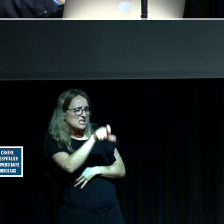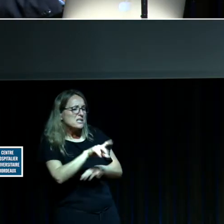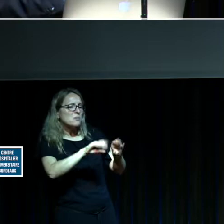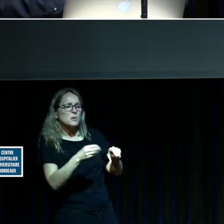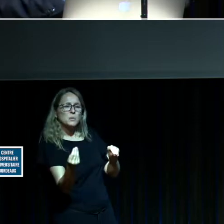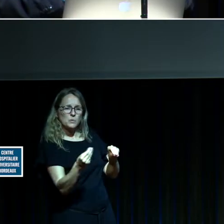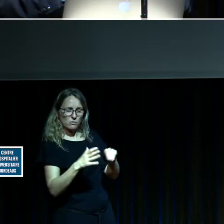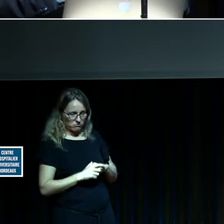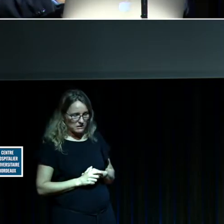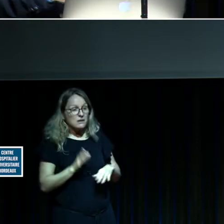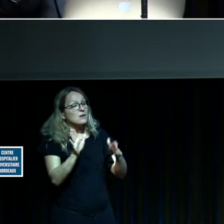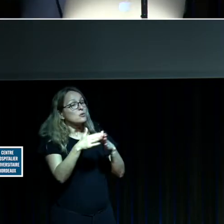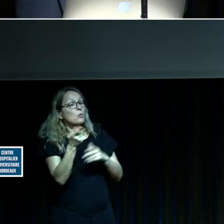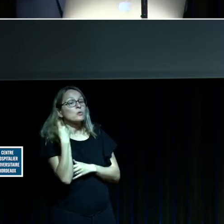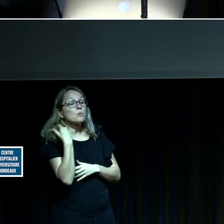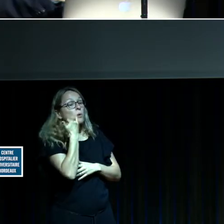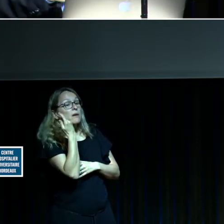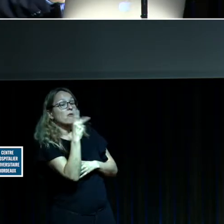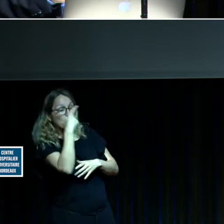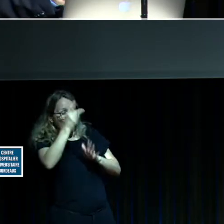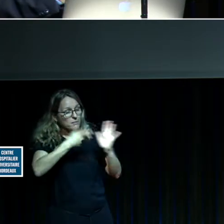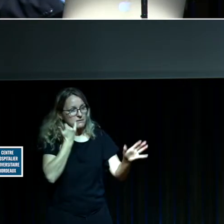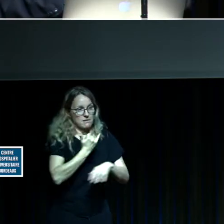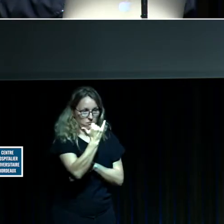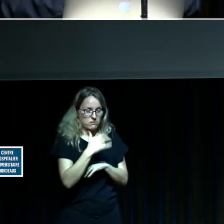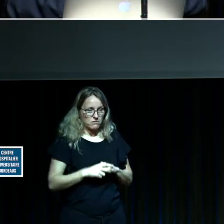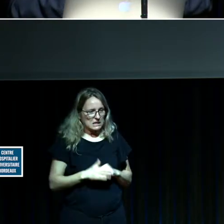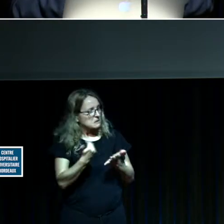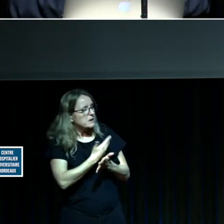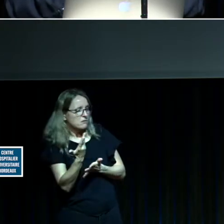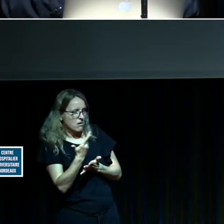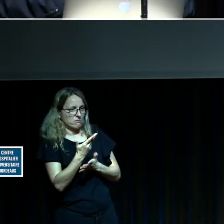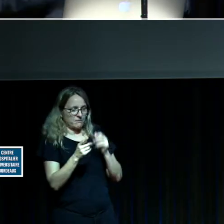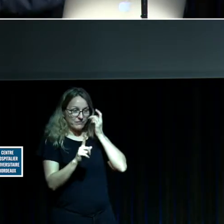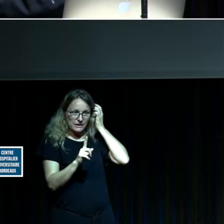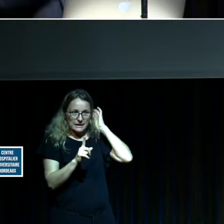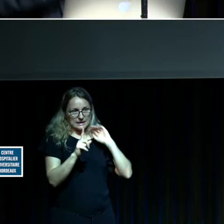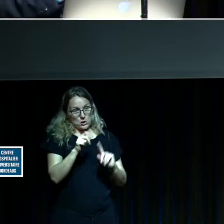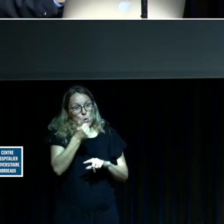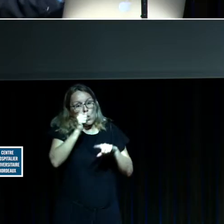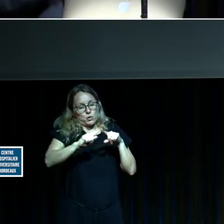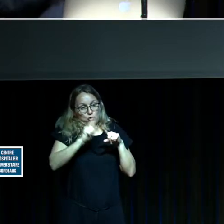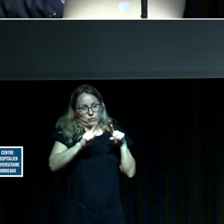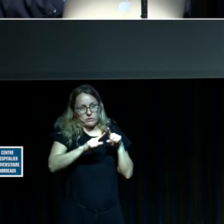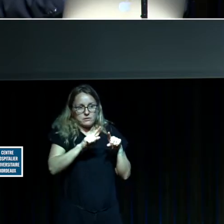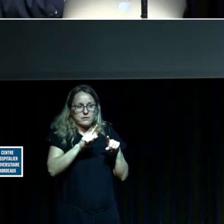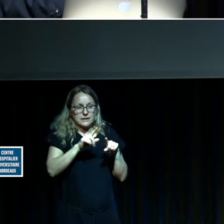habitez. Et il va vous demander le numéro de téléphone pour pouvoir vous rappeler. Et ensuite, elle va vous demander ce qui se passe. Le mot à ne jamais utiliser, mais